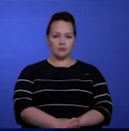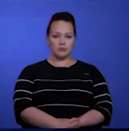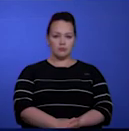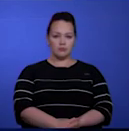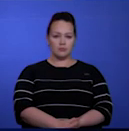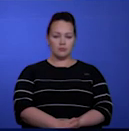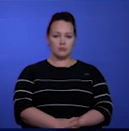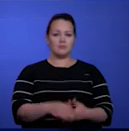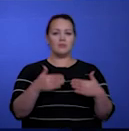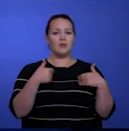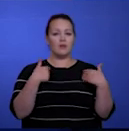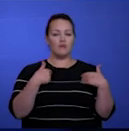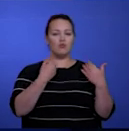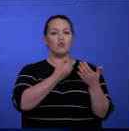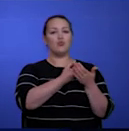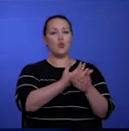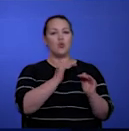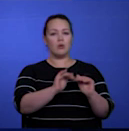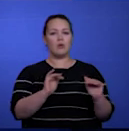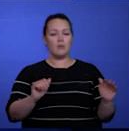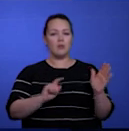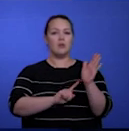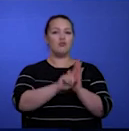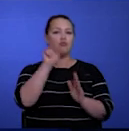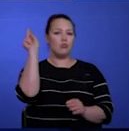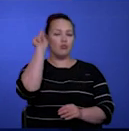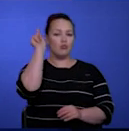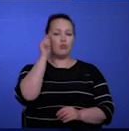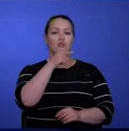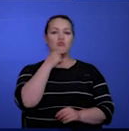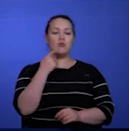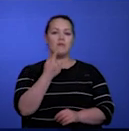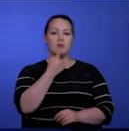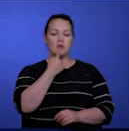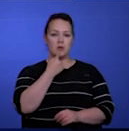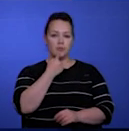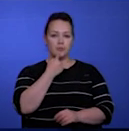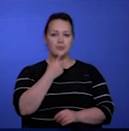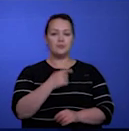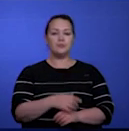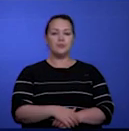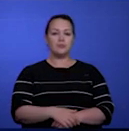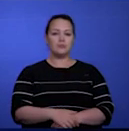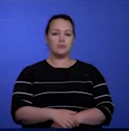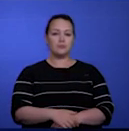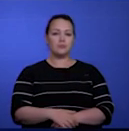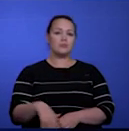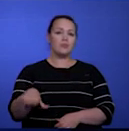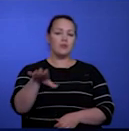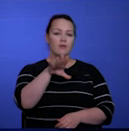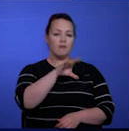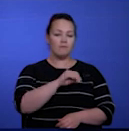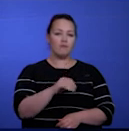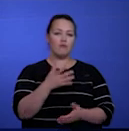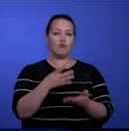здравствуйте дорогие ребята начинаем наш урок русского языка я надеюсь вы все заняли свои